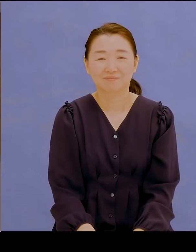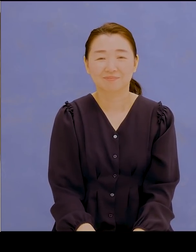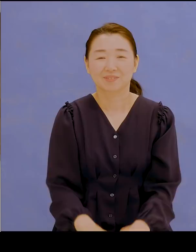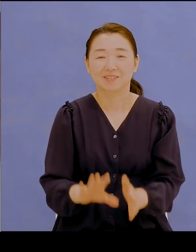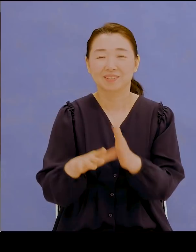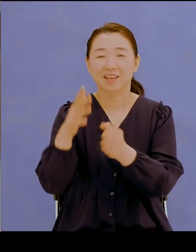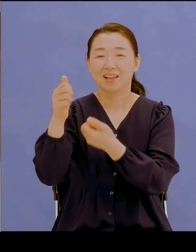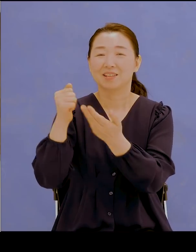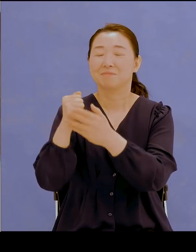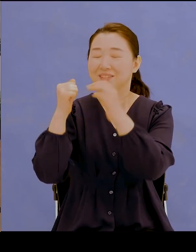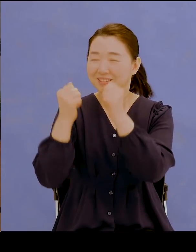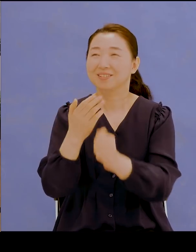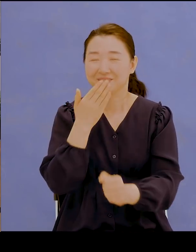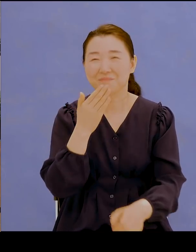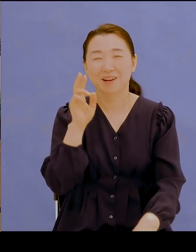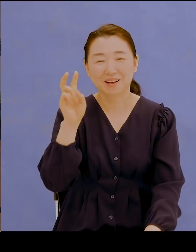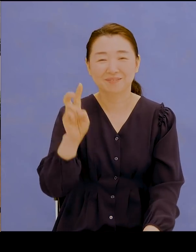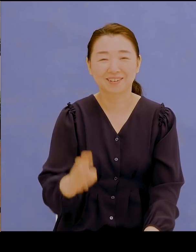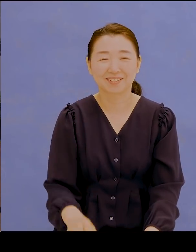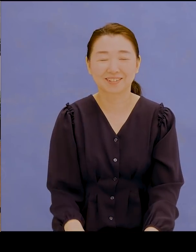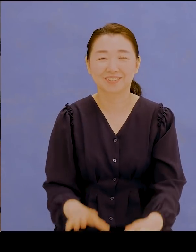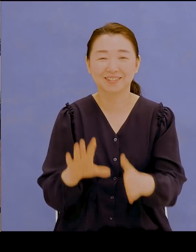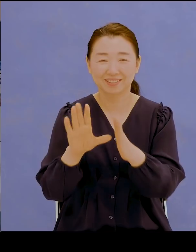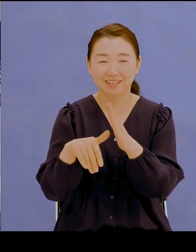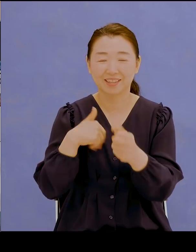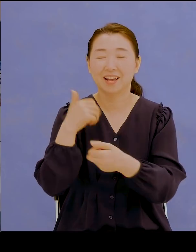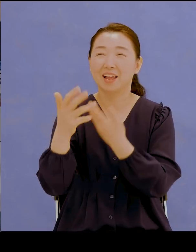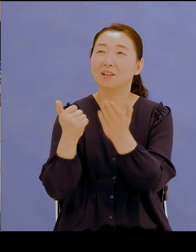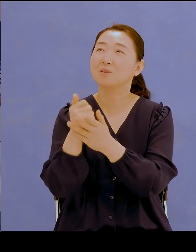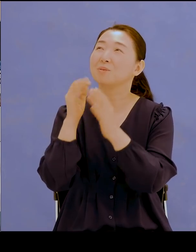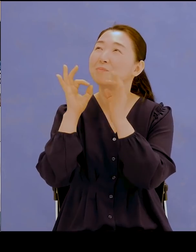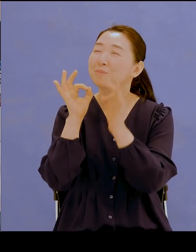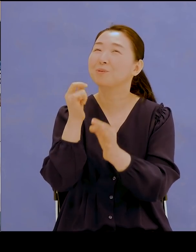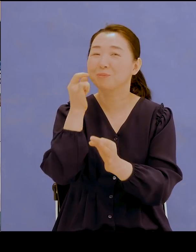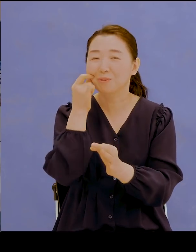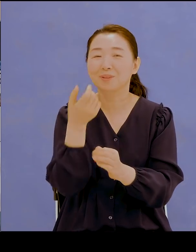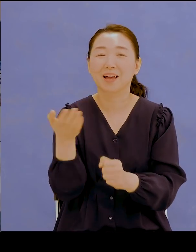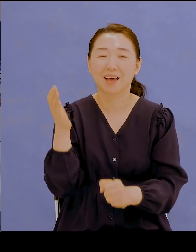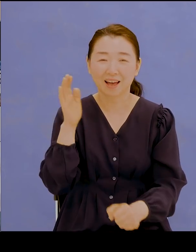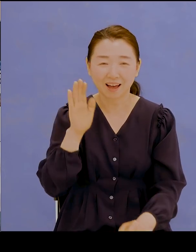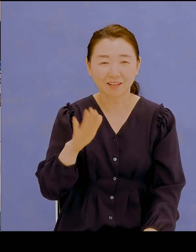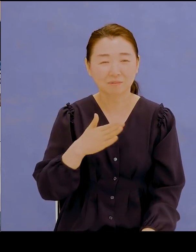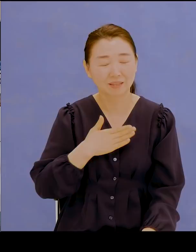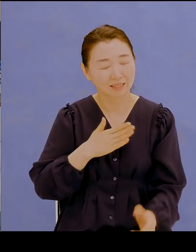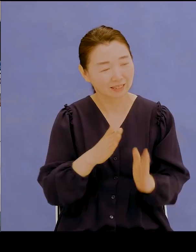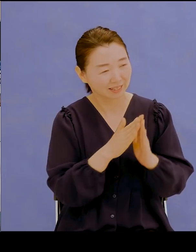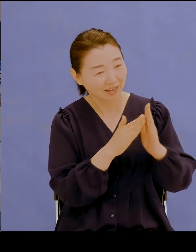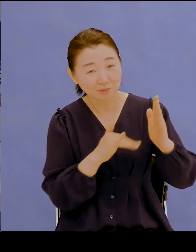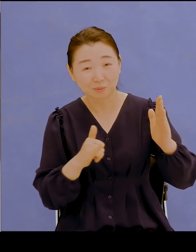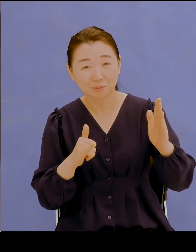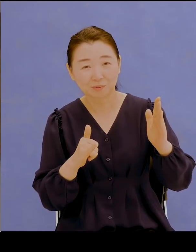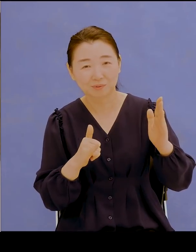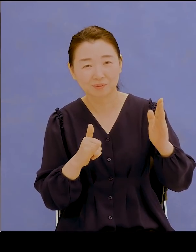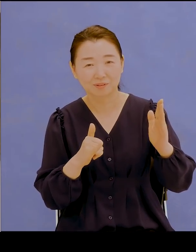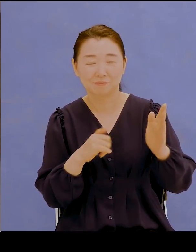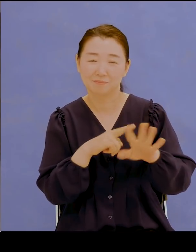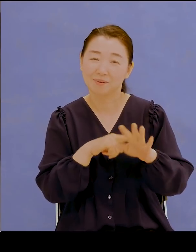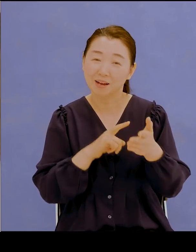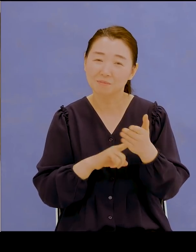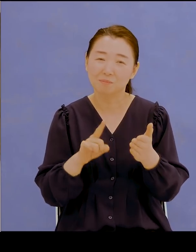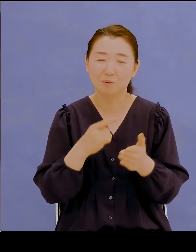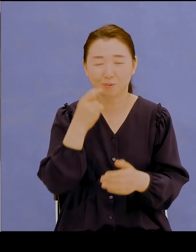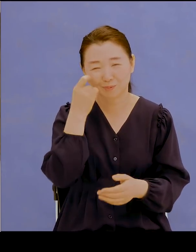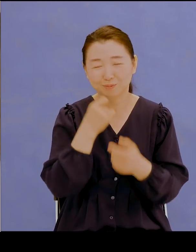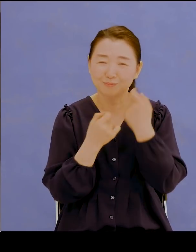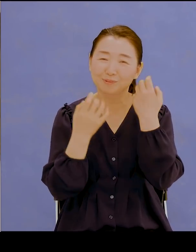그때 하나님이 계셨으니까 했겠죠. 그때는 내가 하나님을 못 봤지만 그때도 그게 모르겠어요. 그게 가족들이 약간 그